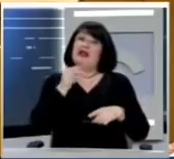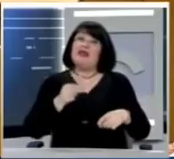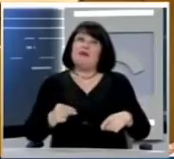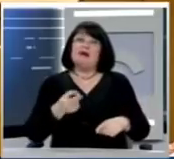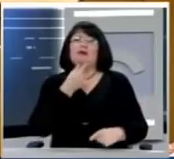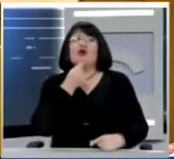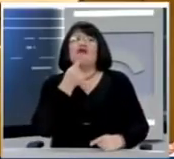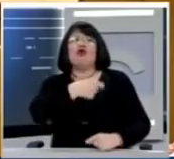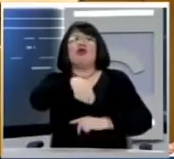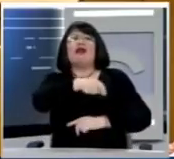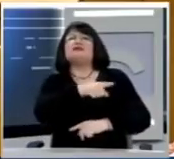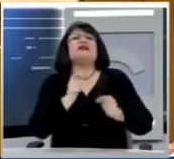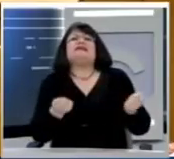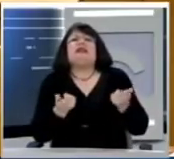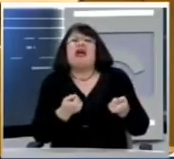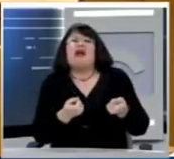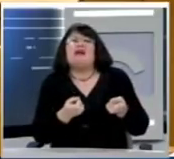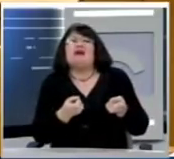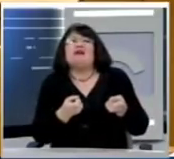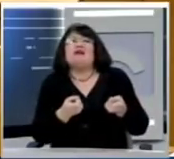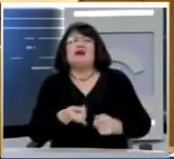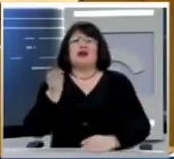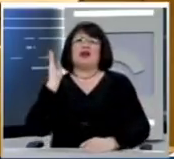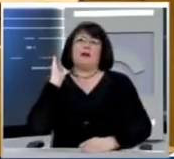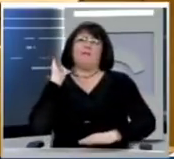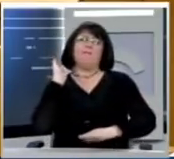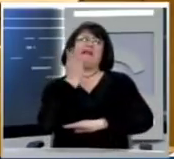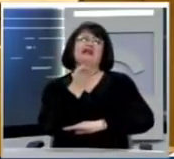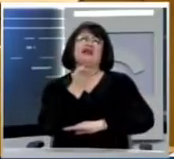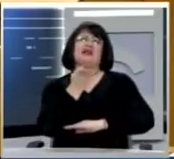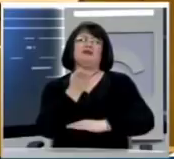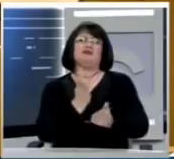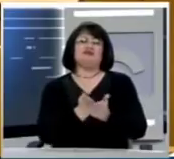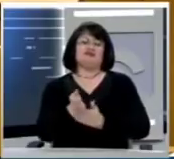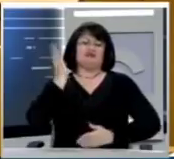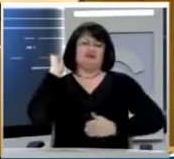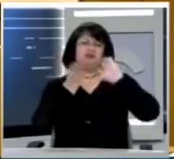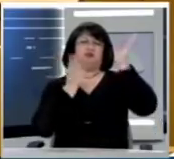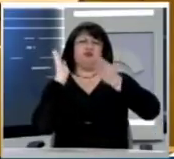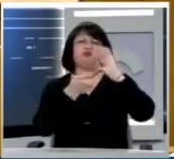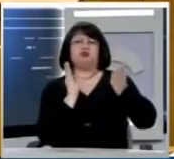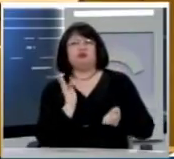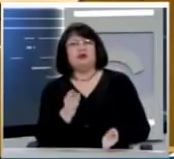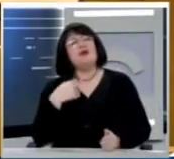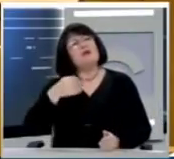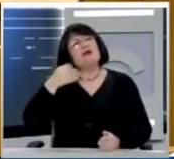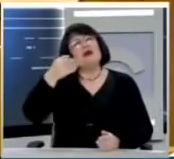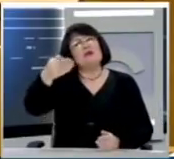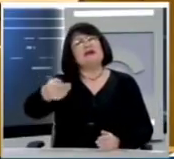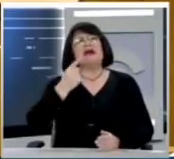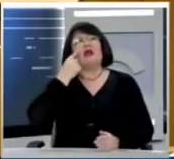το πιο εύκολο για αυτούς. Να ασκήσουν ποινικές διώξεις αδιακρίτως και να διερευνηθεί περαιτέρω αργότερα η